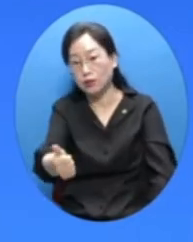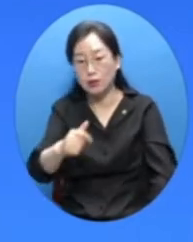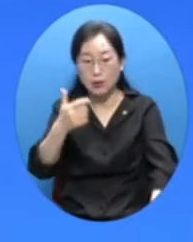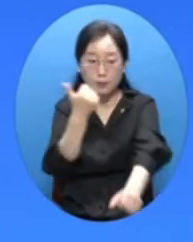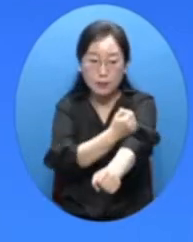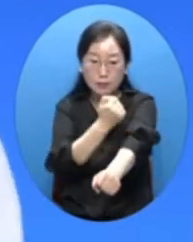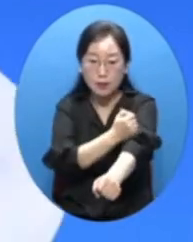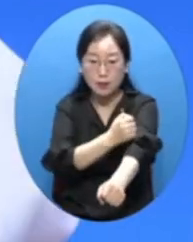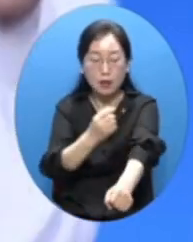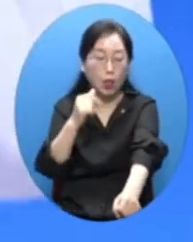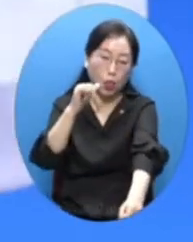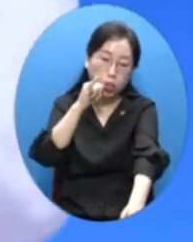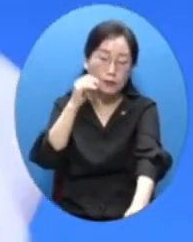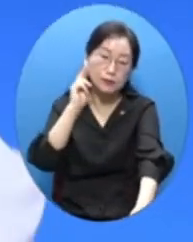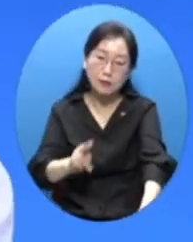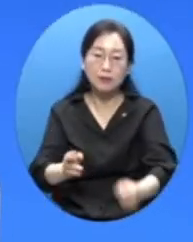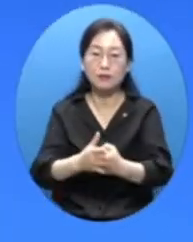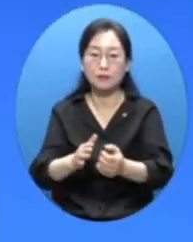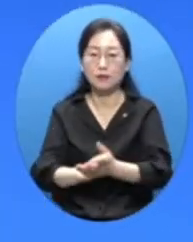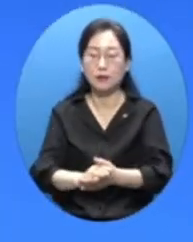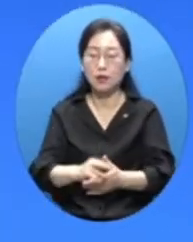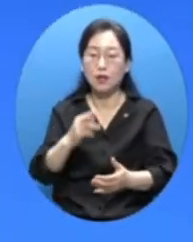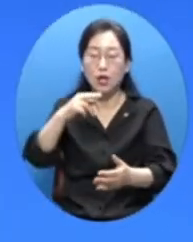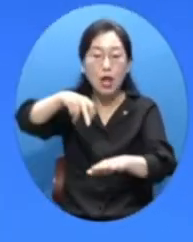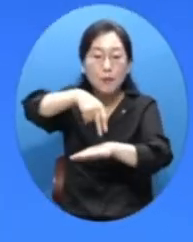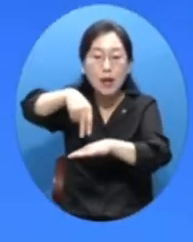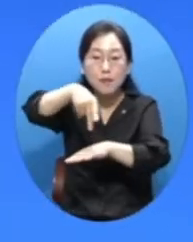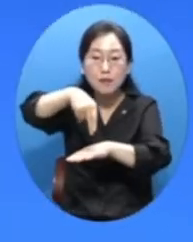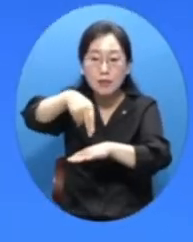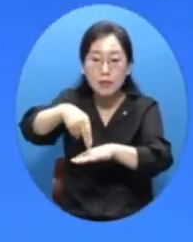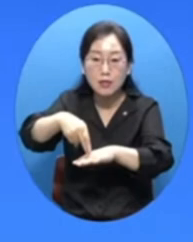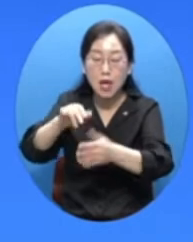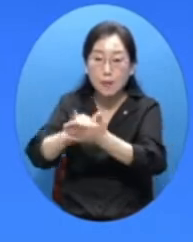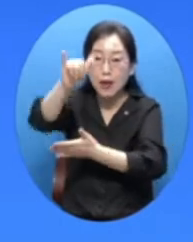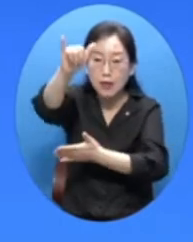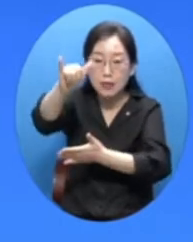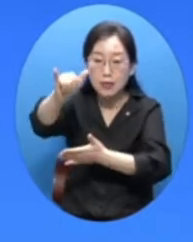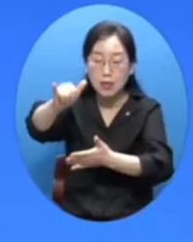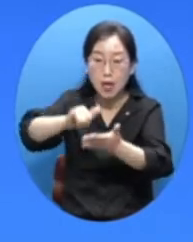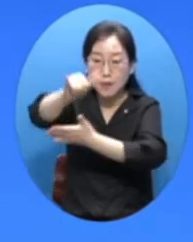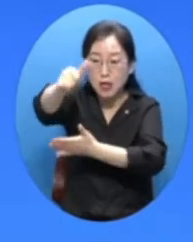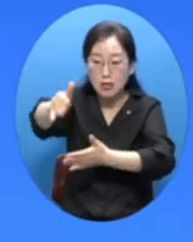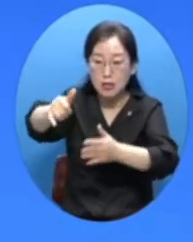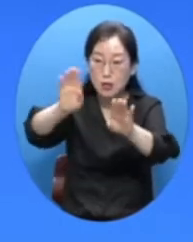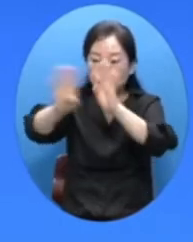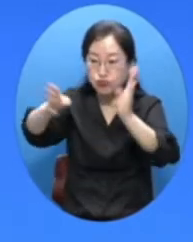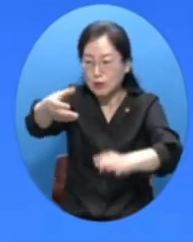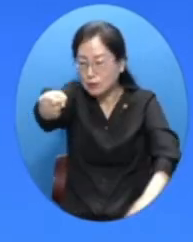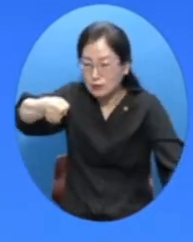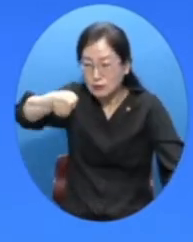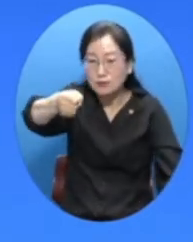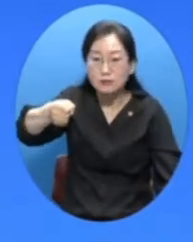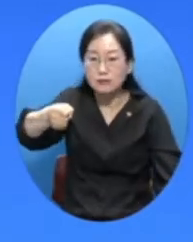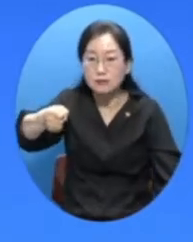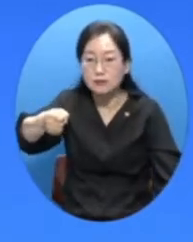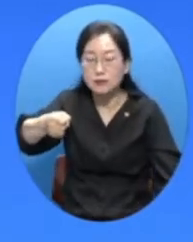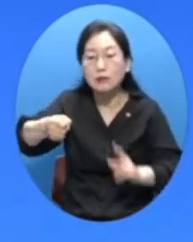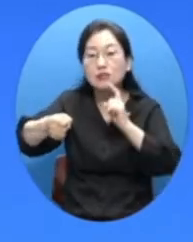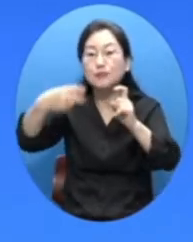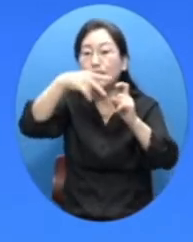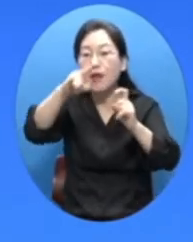죽었어요. 이번에 필리핀에서 비행기 오는데 비행기 문을 열겠다고 막 10대 소년이 비행기